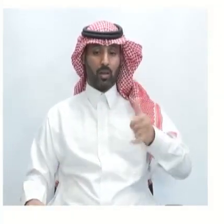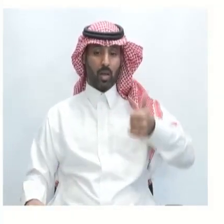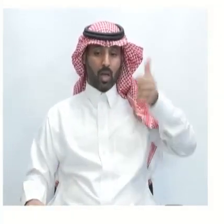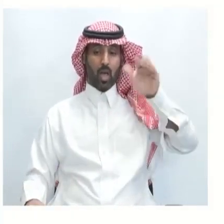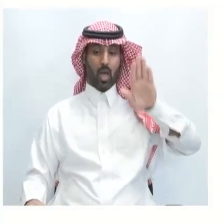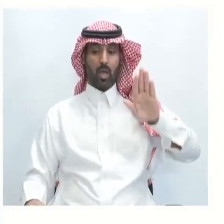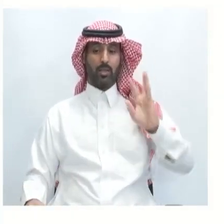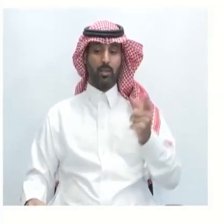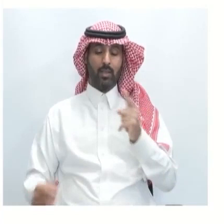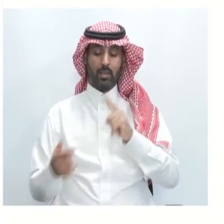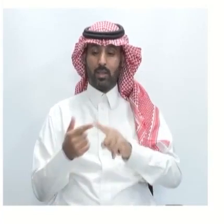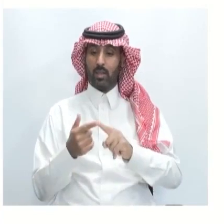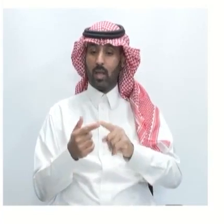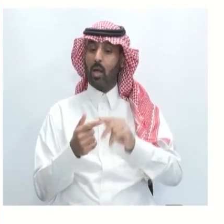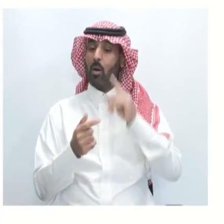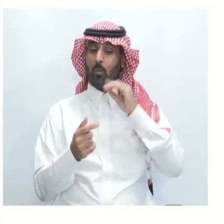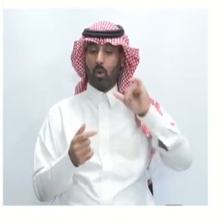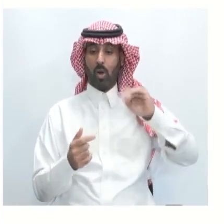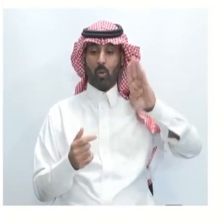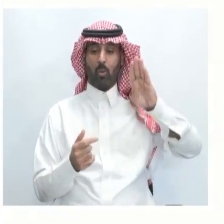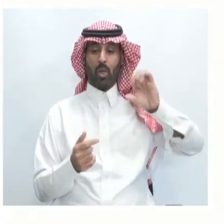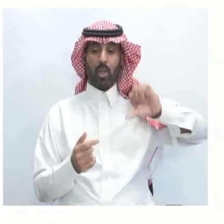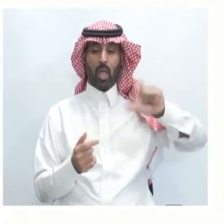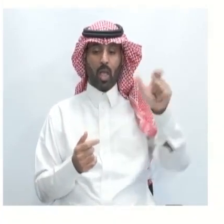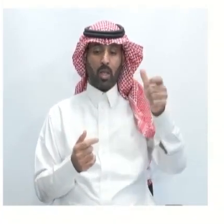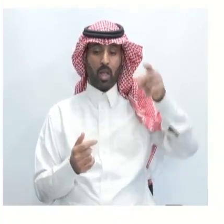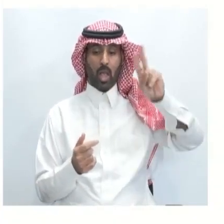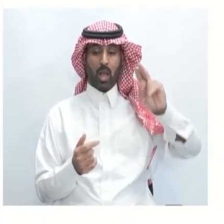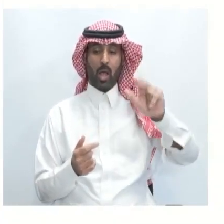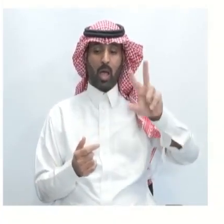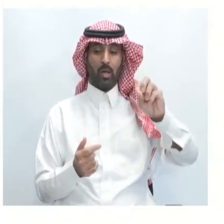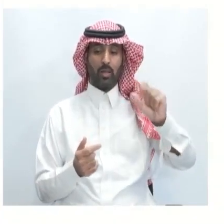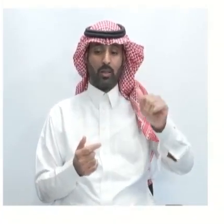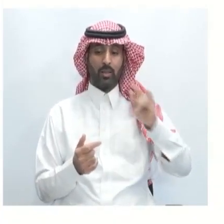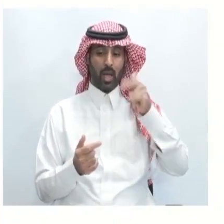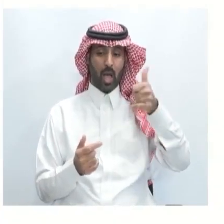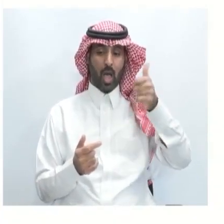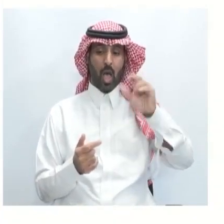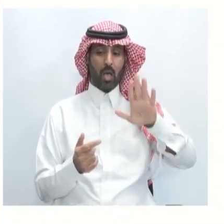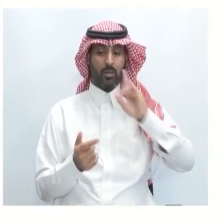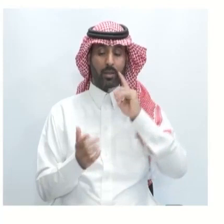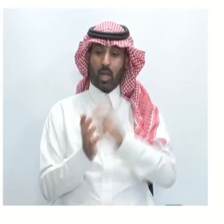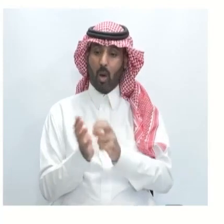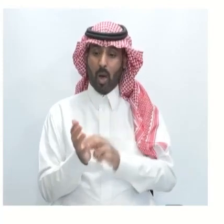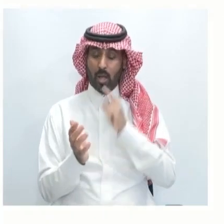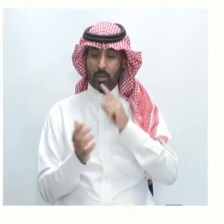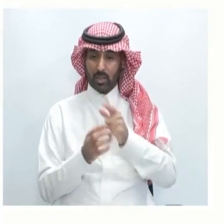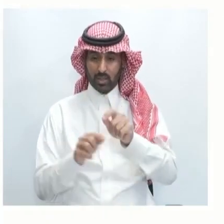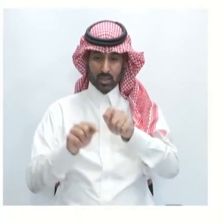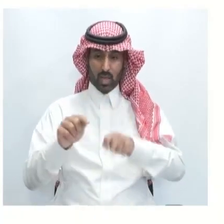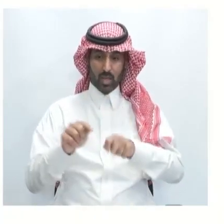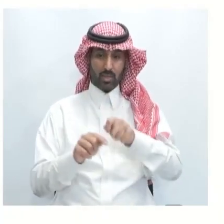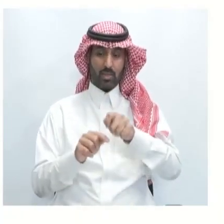ابين مكونات القياس ثلاثه احلل قواعد القياس اربعه